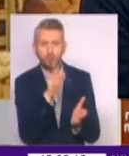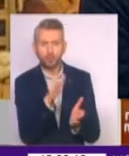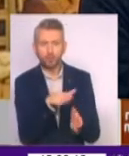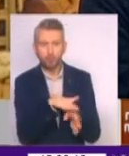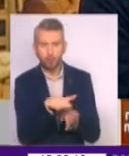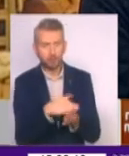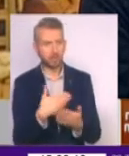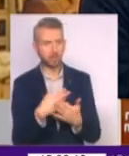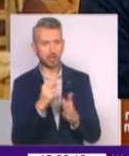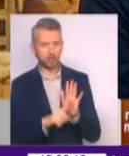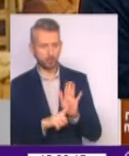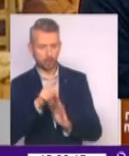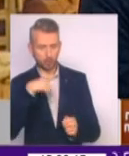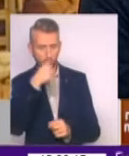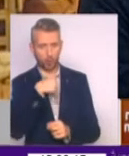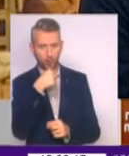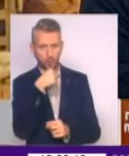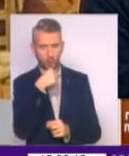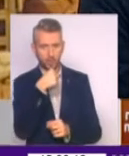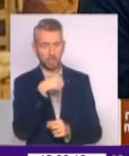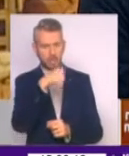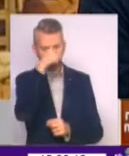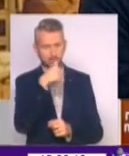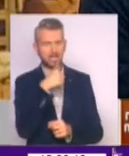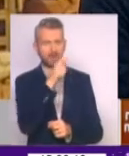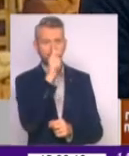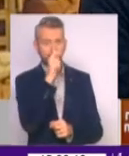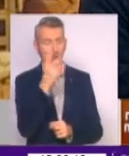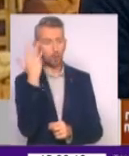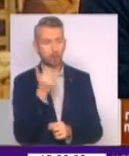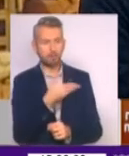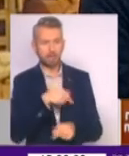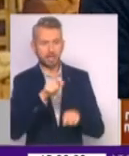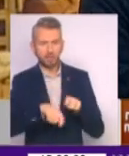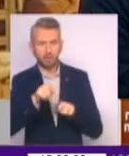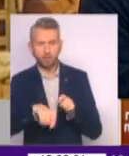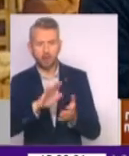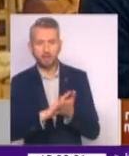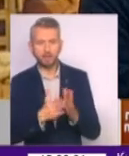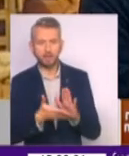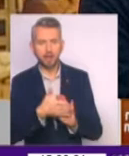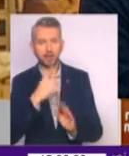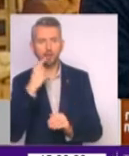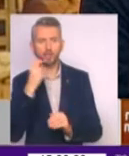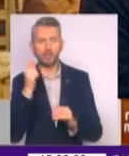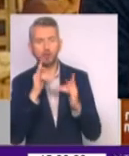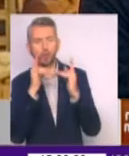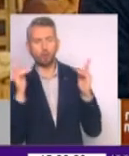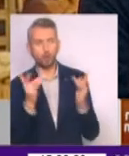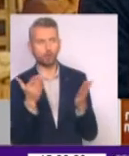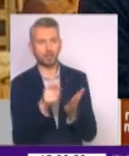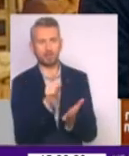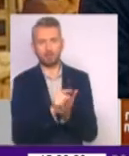початку року, в квітні, коли ми інспектували стан Воскресенського мосту, який має добудову